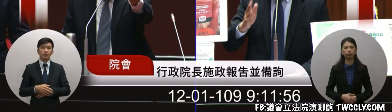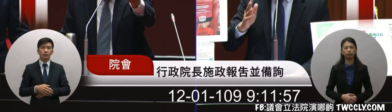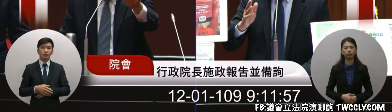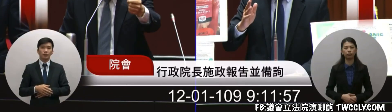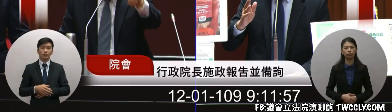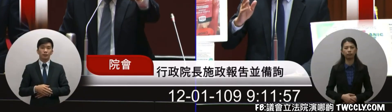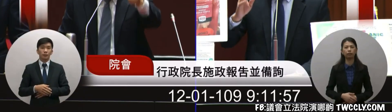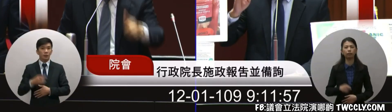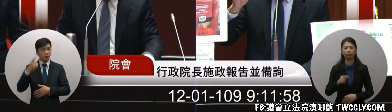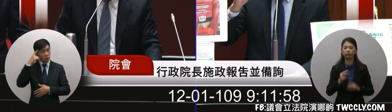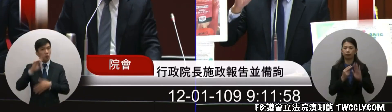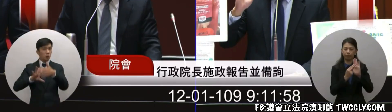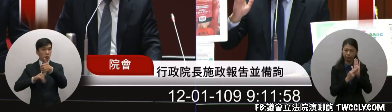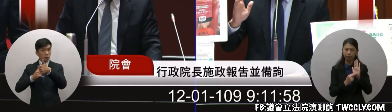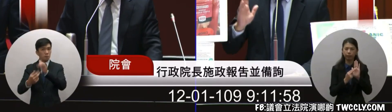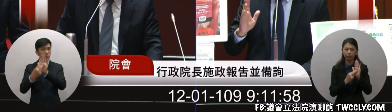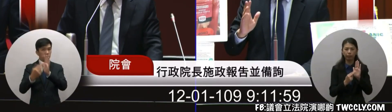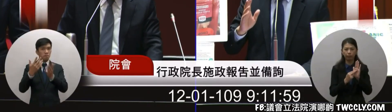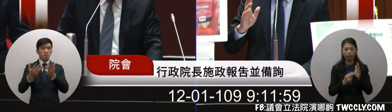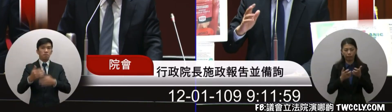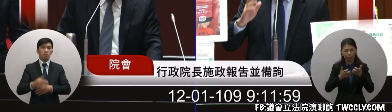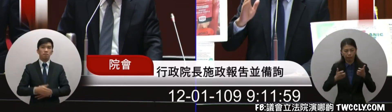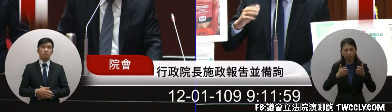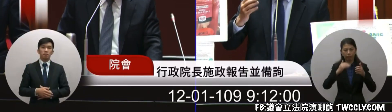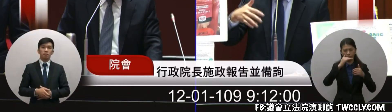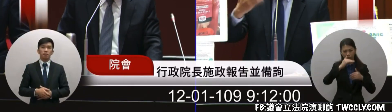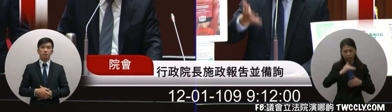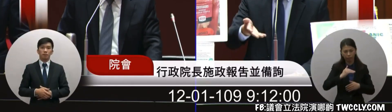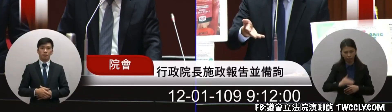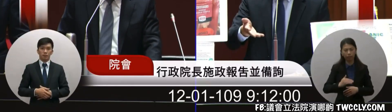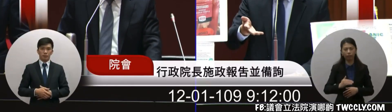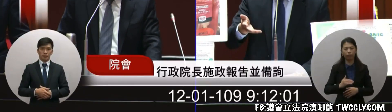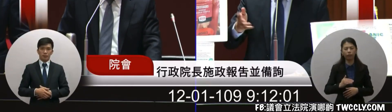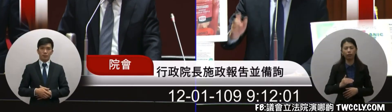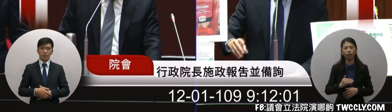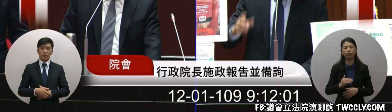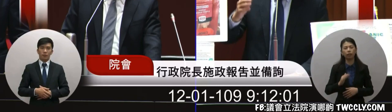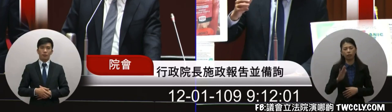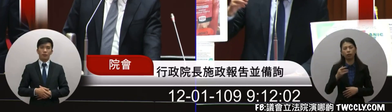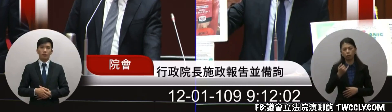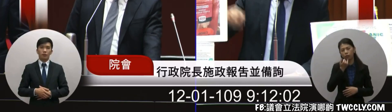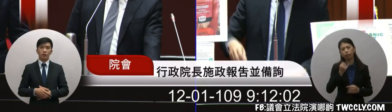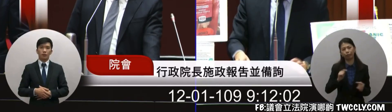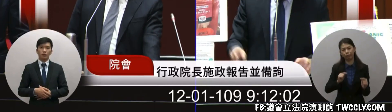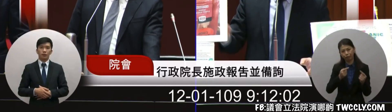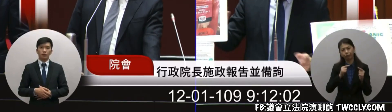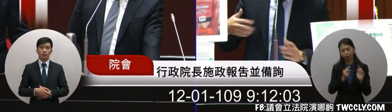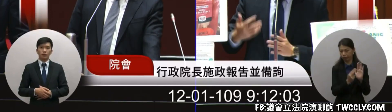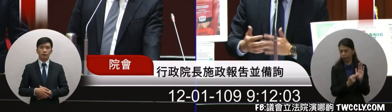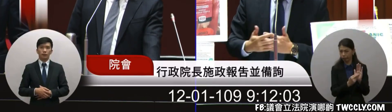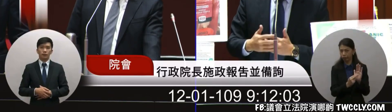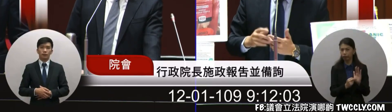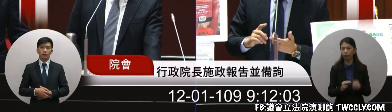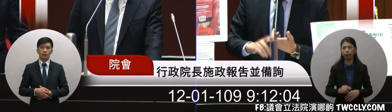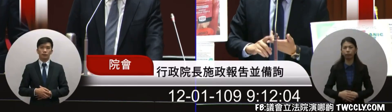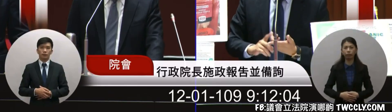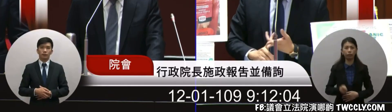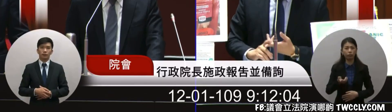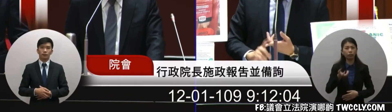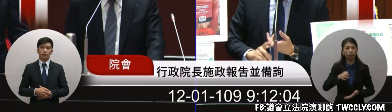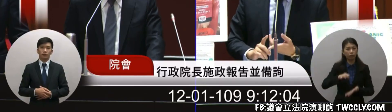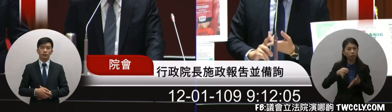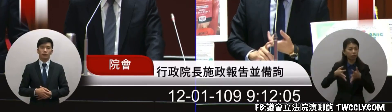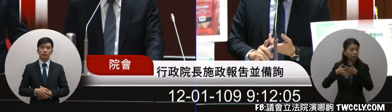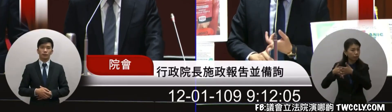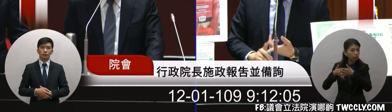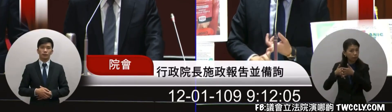这样 做教室这样很清楚。 你把它分这样层次，但我们还是这真的是可以理性的辩论一下哈，因为刚才谈的就是美国的